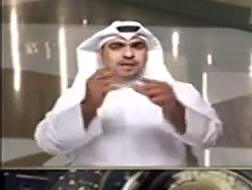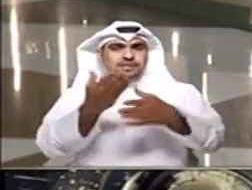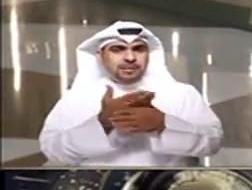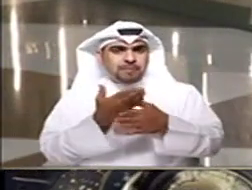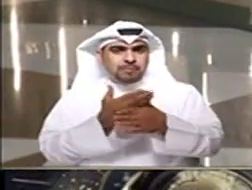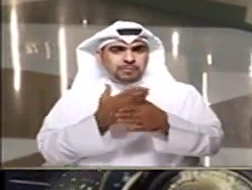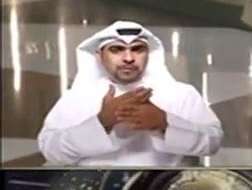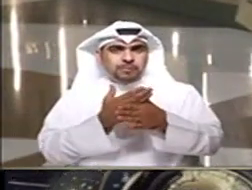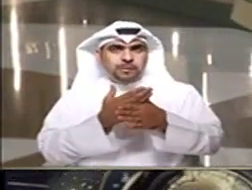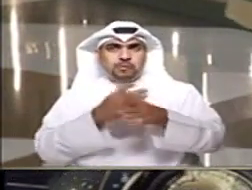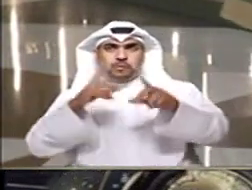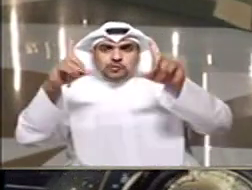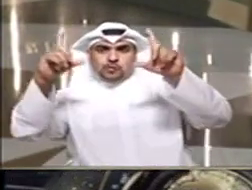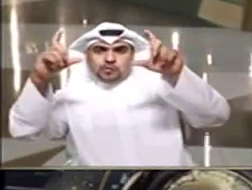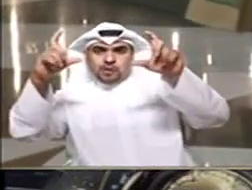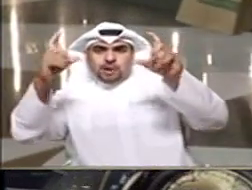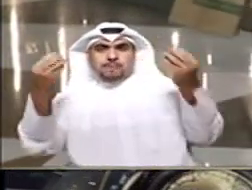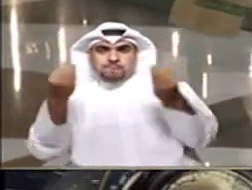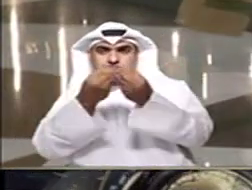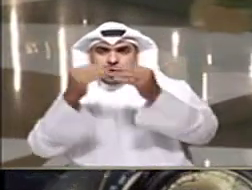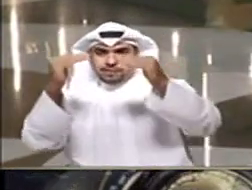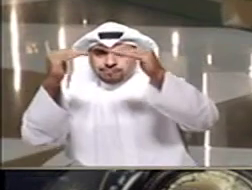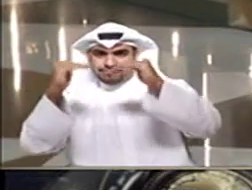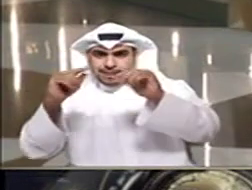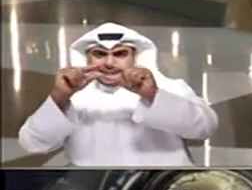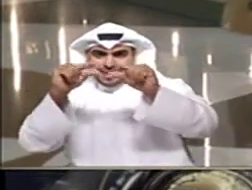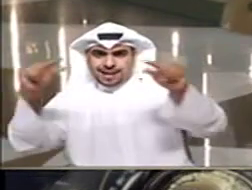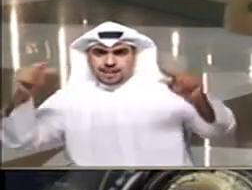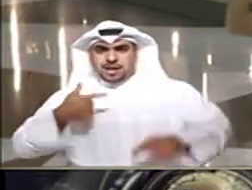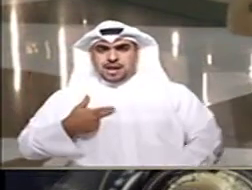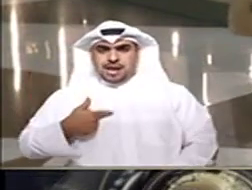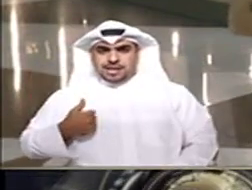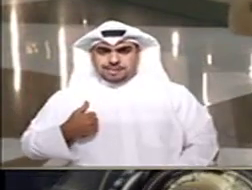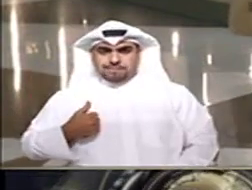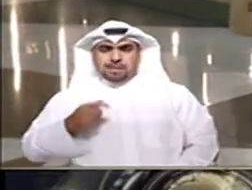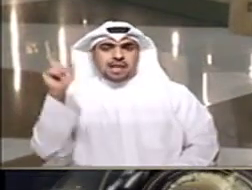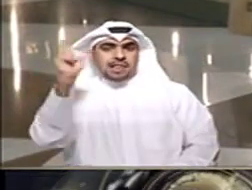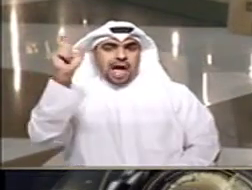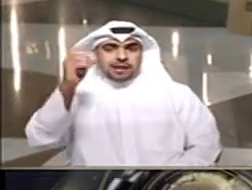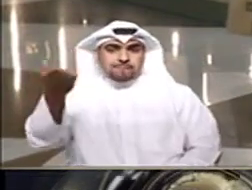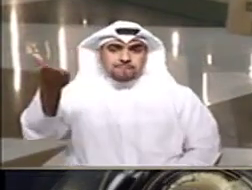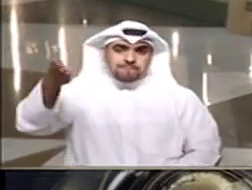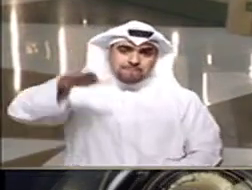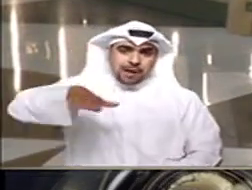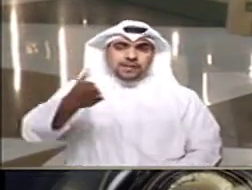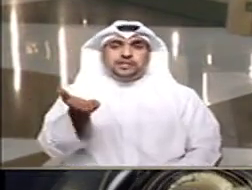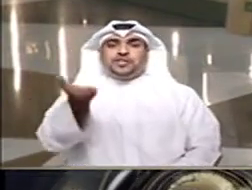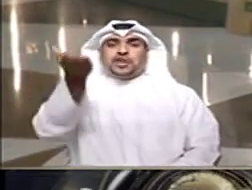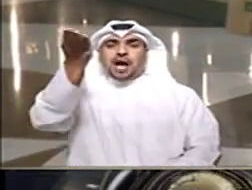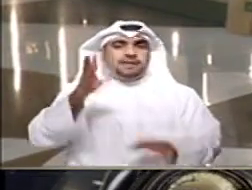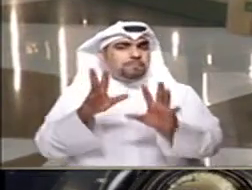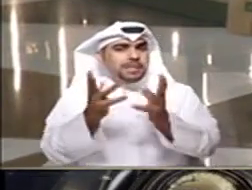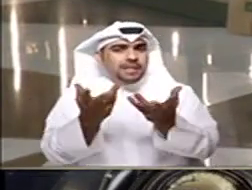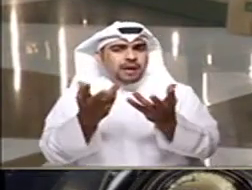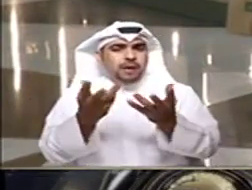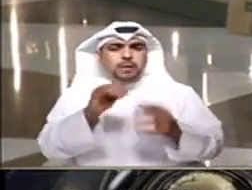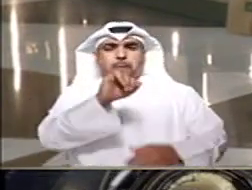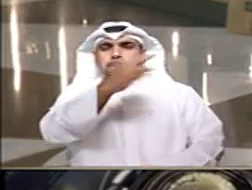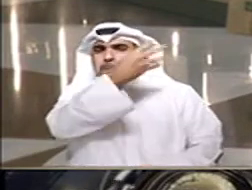وتاريخ الوفاة. هذا يعني هذه المجموعة من الشهداء الذين ضحوا من أجل الكويت، وهذه